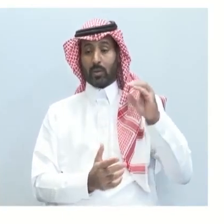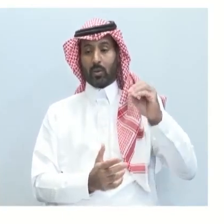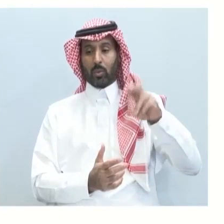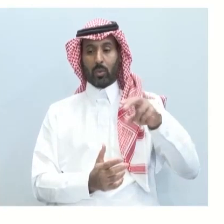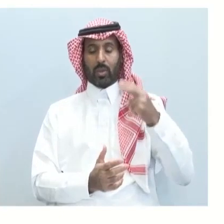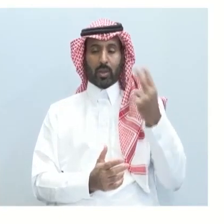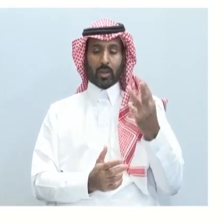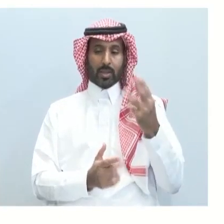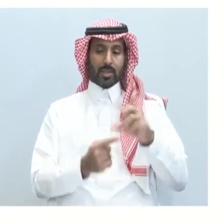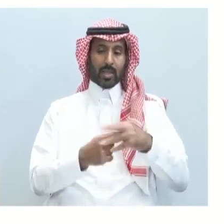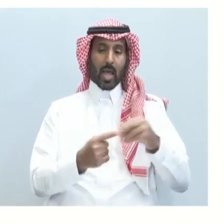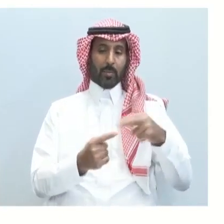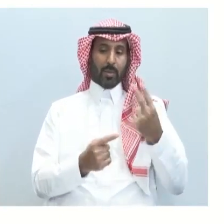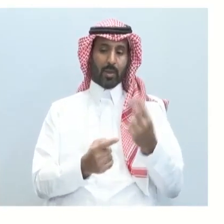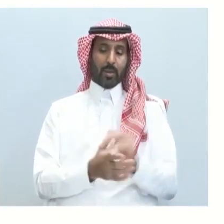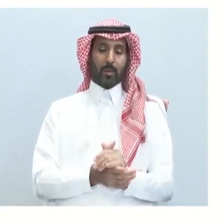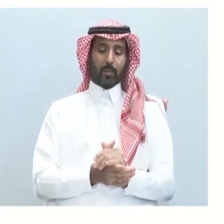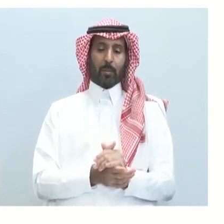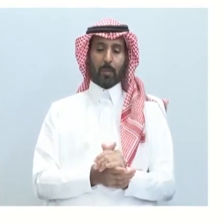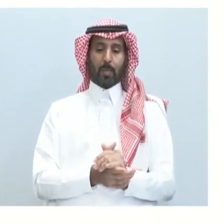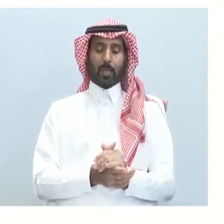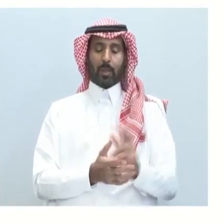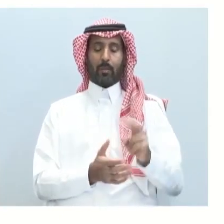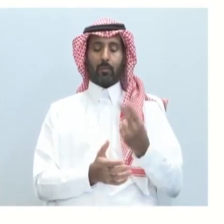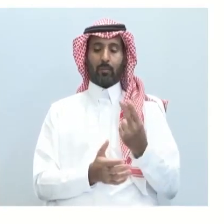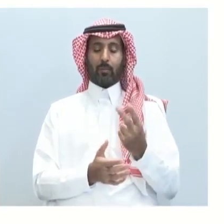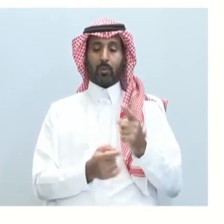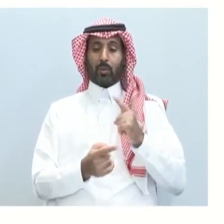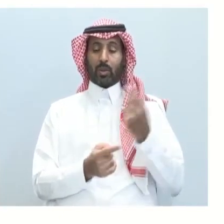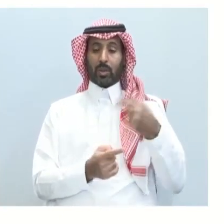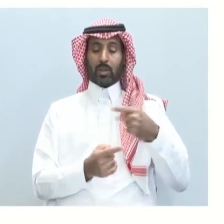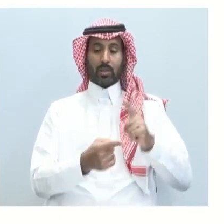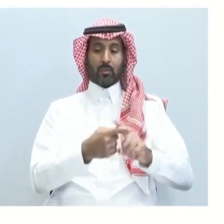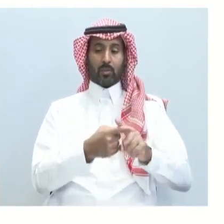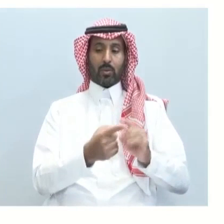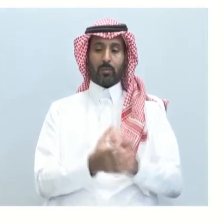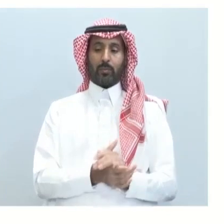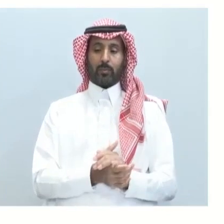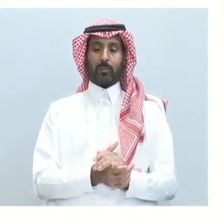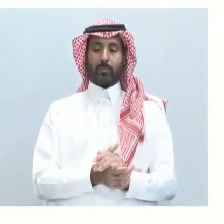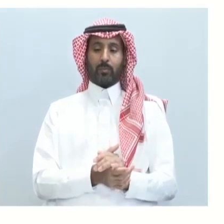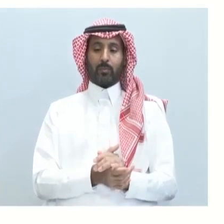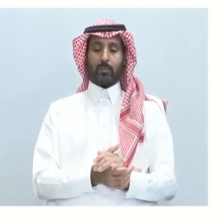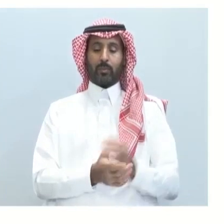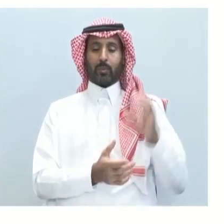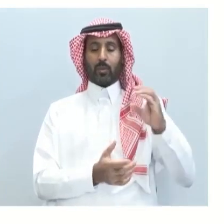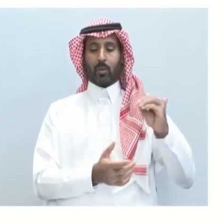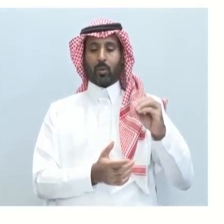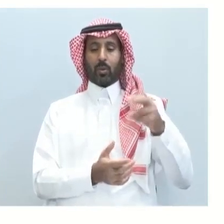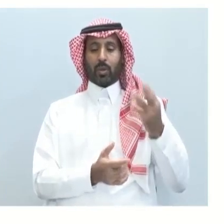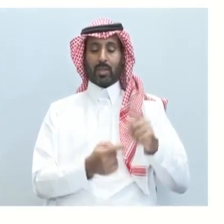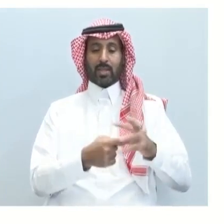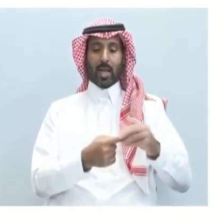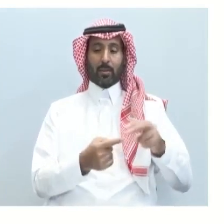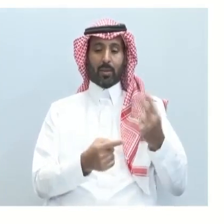سالب اثنين وماذا والتو اتش موجب اذا في هذه الحاله سوف يتبقى عندي سي او 3 سالب